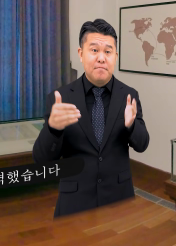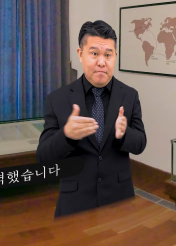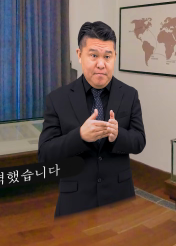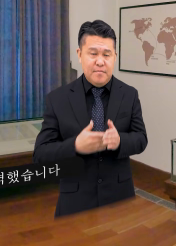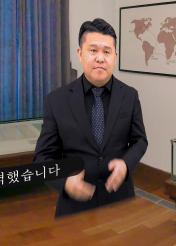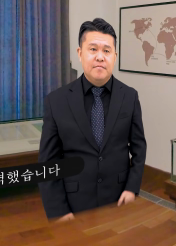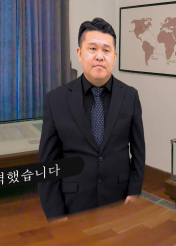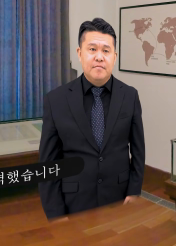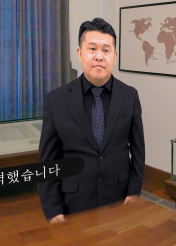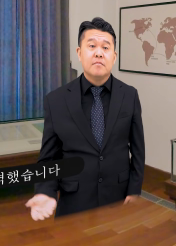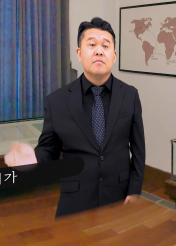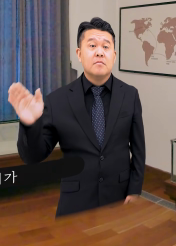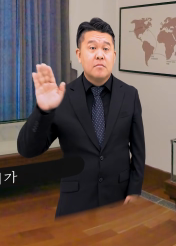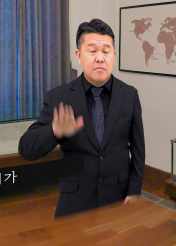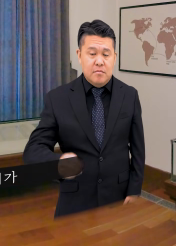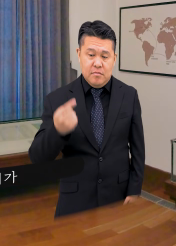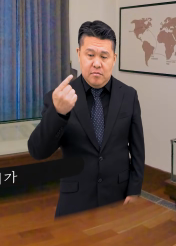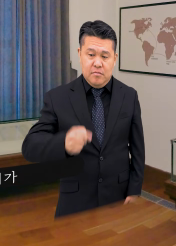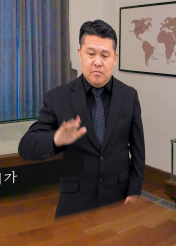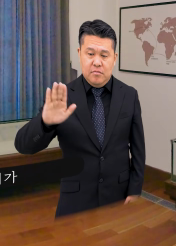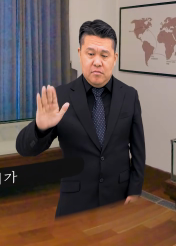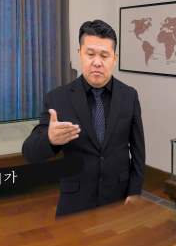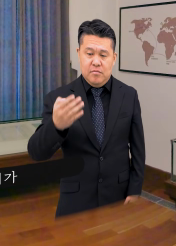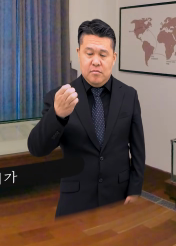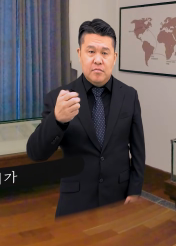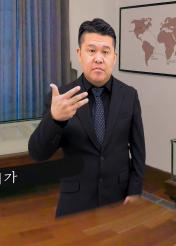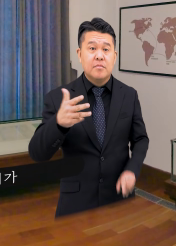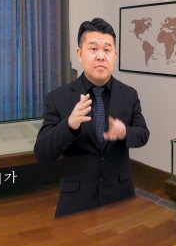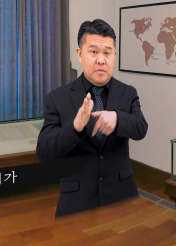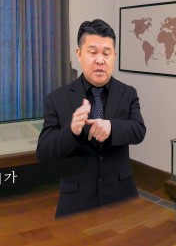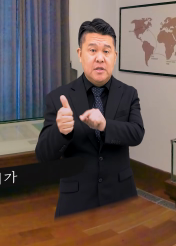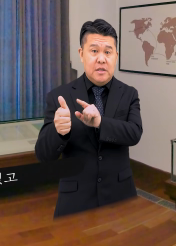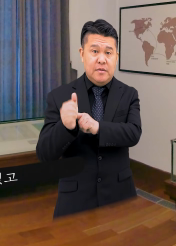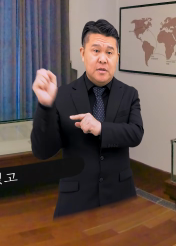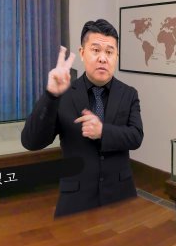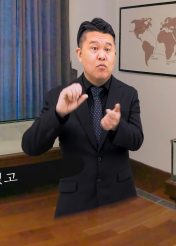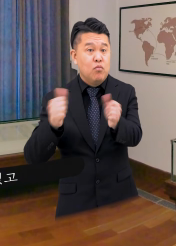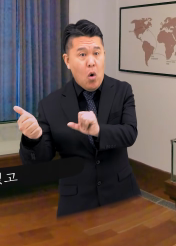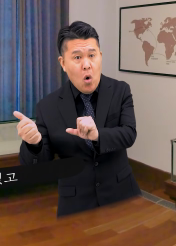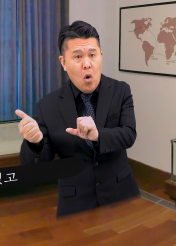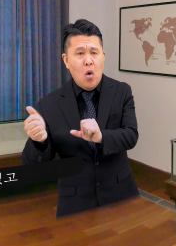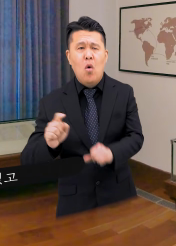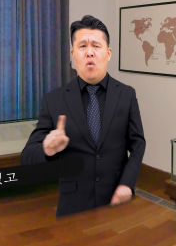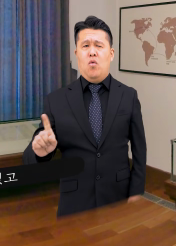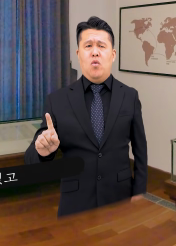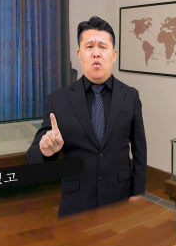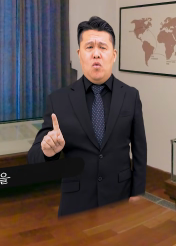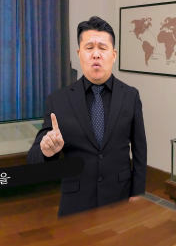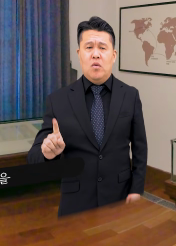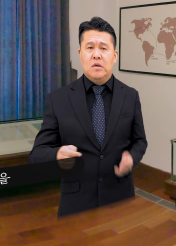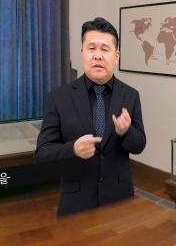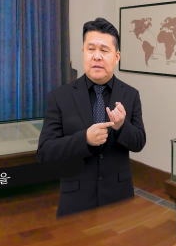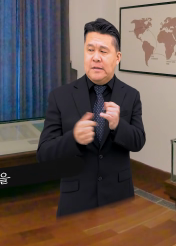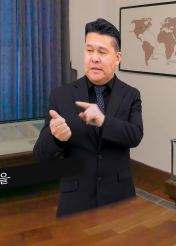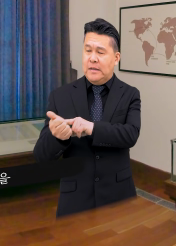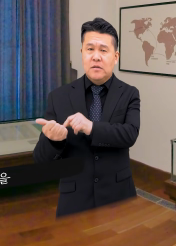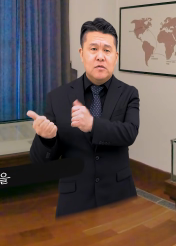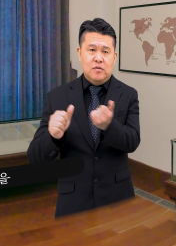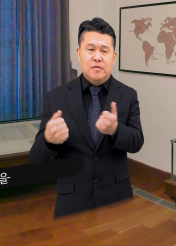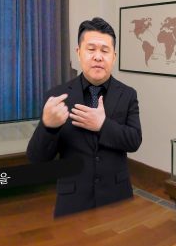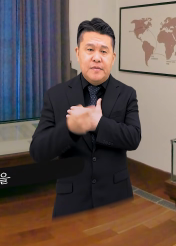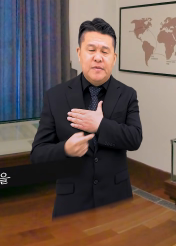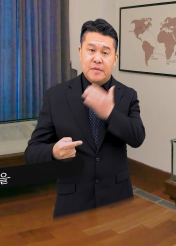부단히 노력했습니다. 하지만 1948년 앨버트 테일러가 갑자기 죽음을 맞이하게 되었고 메리